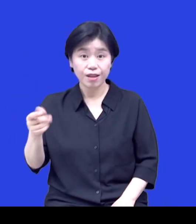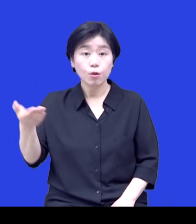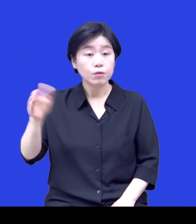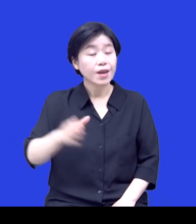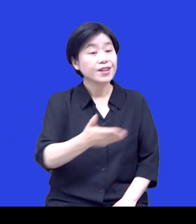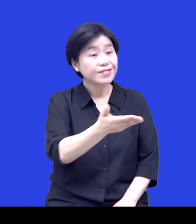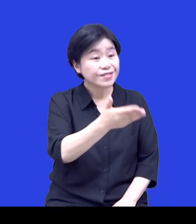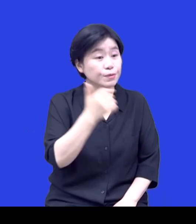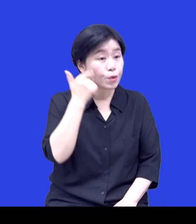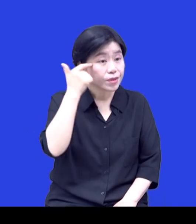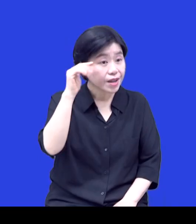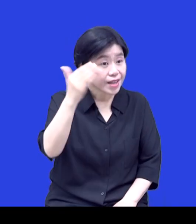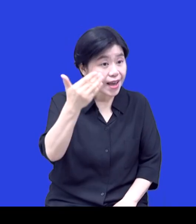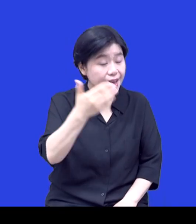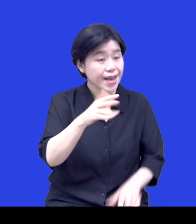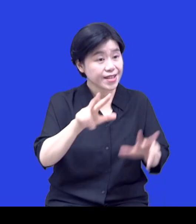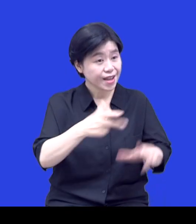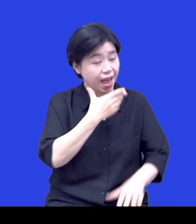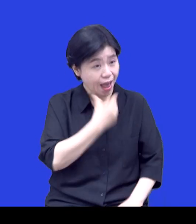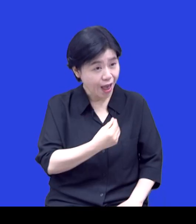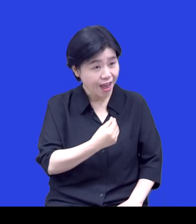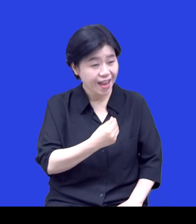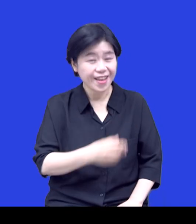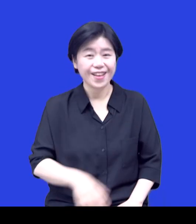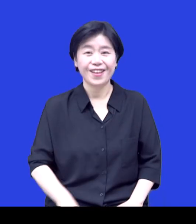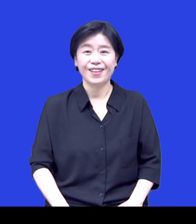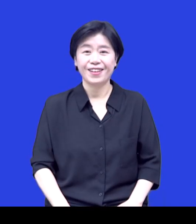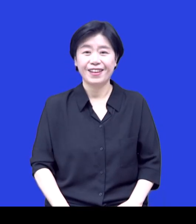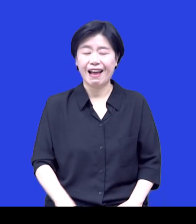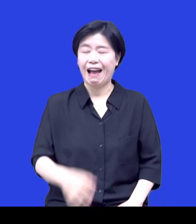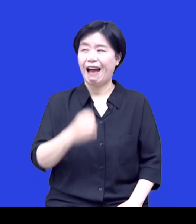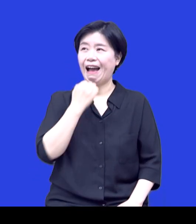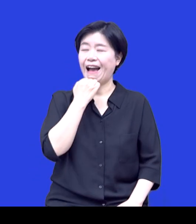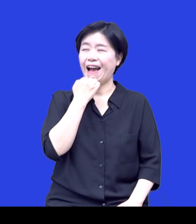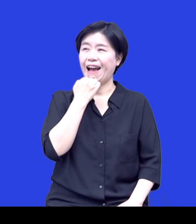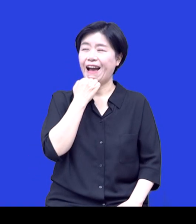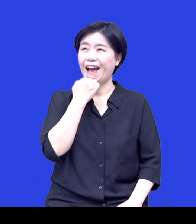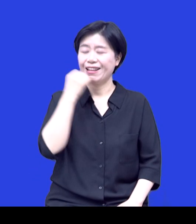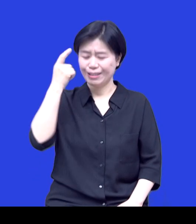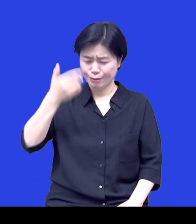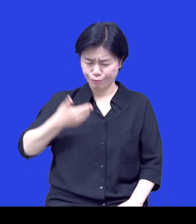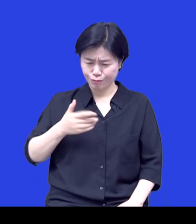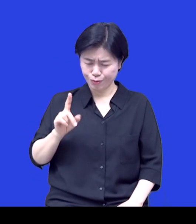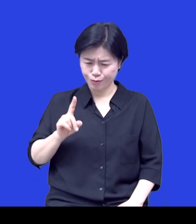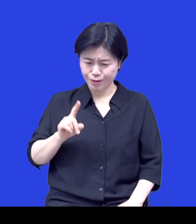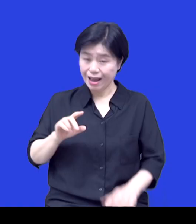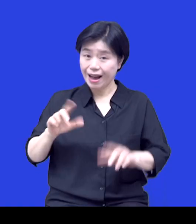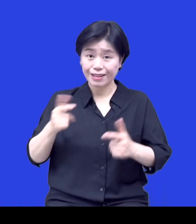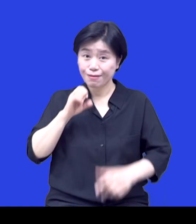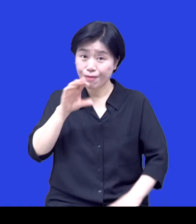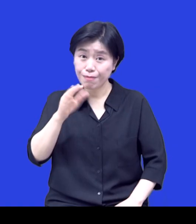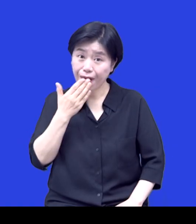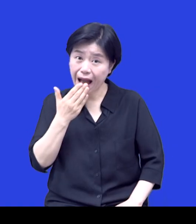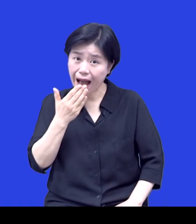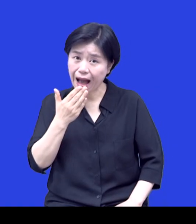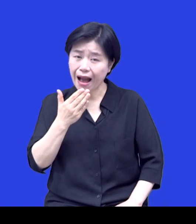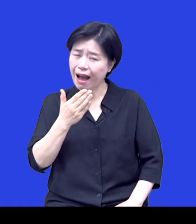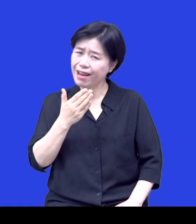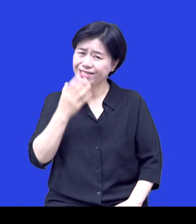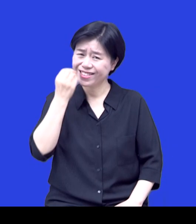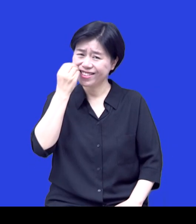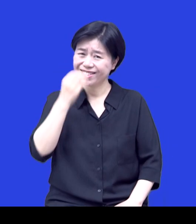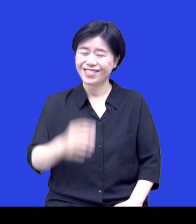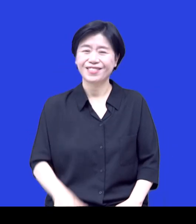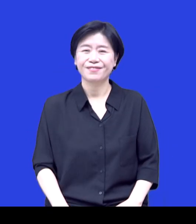목회자가 되셨는데 행복하십니까? 너무 여기서 아니라고 할 수는 없잖아요. 그러니까. 그럴까요?